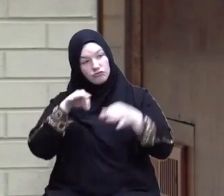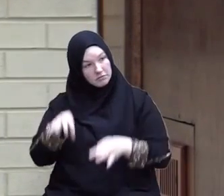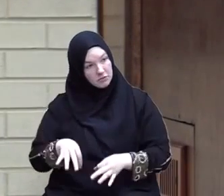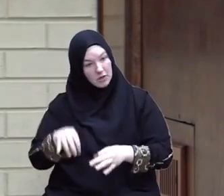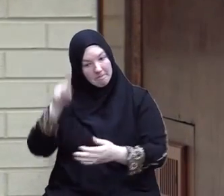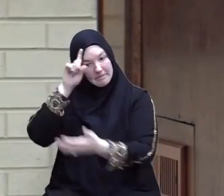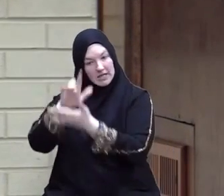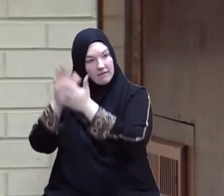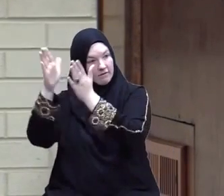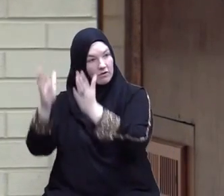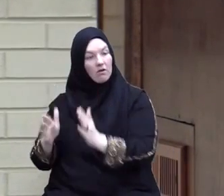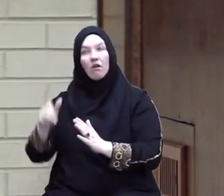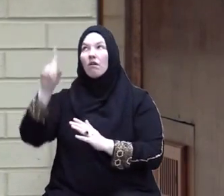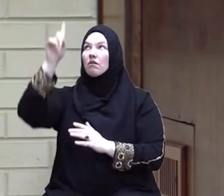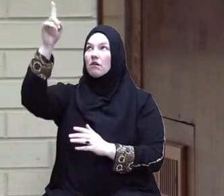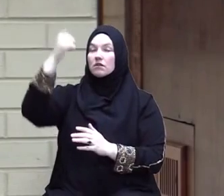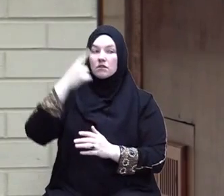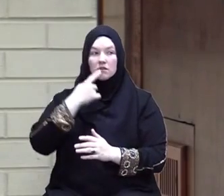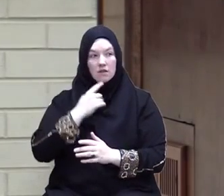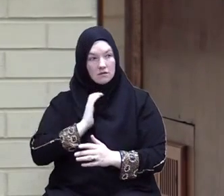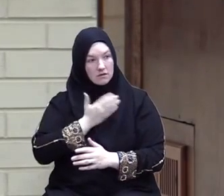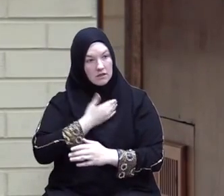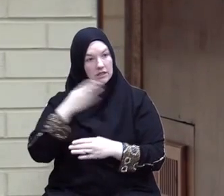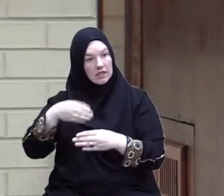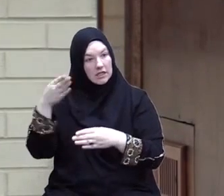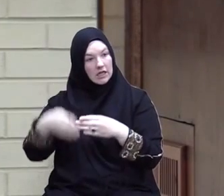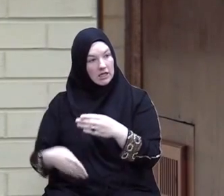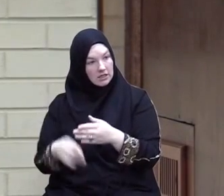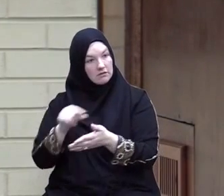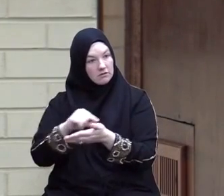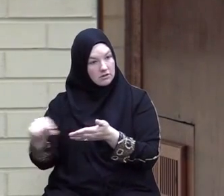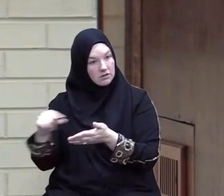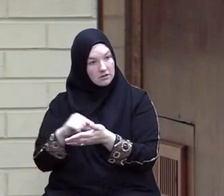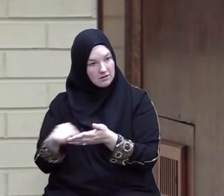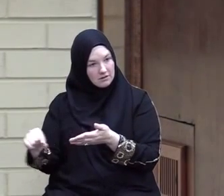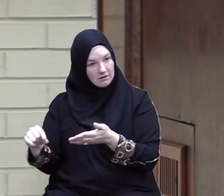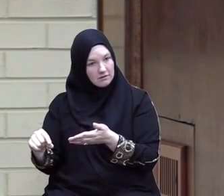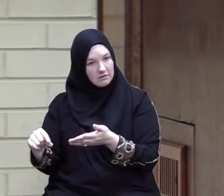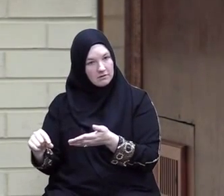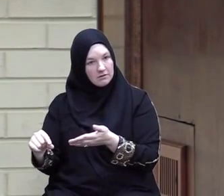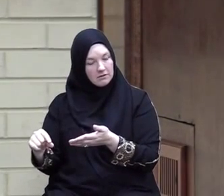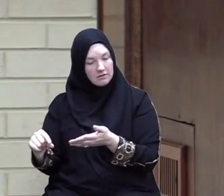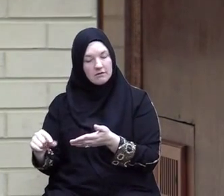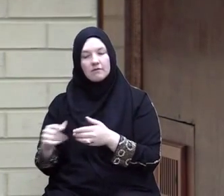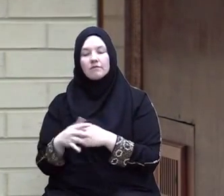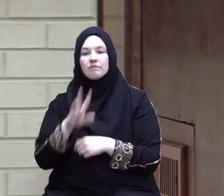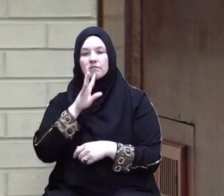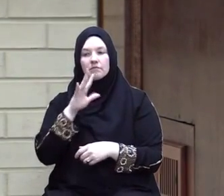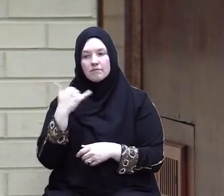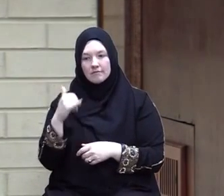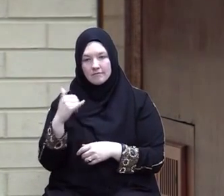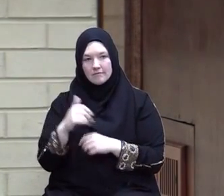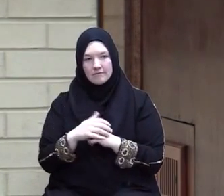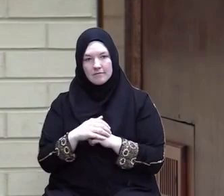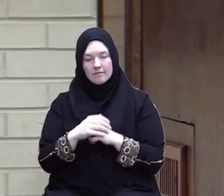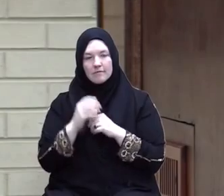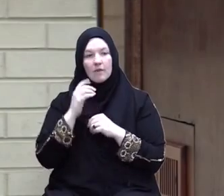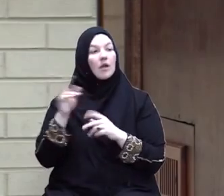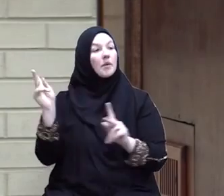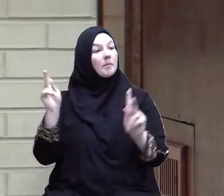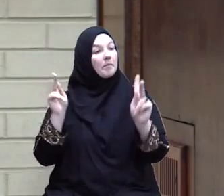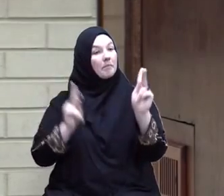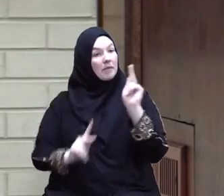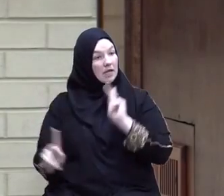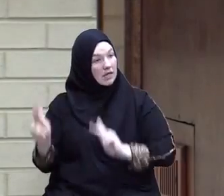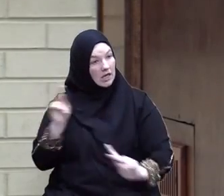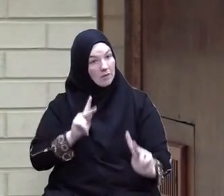the believers, Allah subhanahu wa ta'ala tells us at the end of the description, وَأُولَٰئِكَ هُمُ الْمُفْلِحُونَ. Those